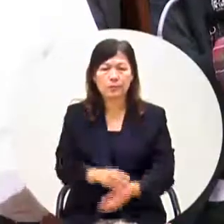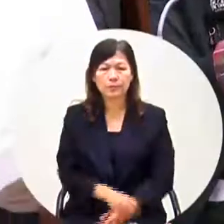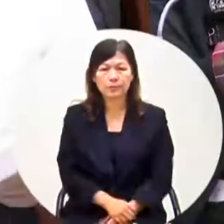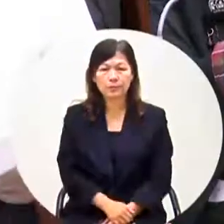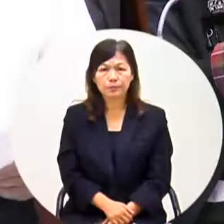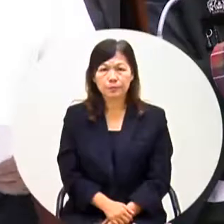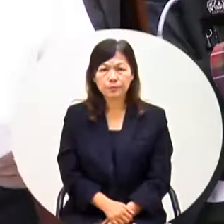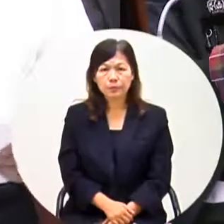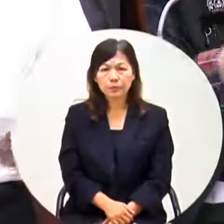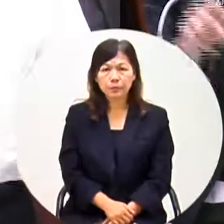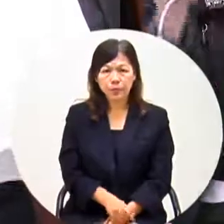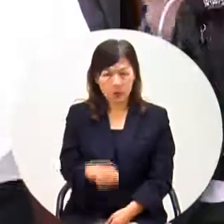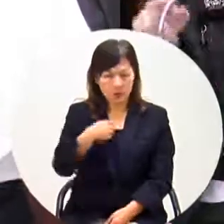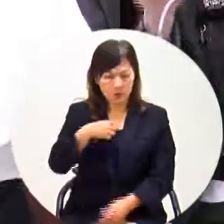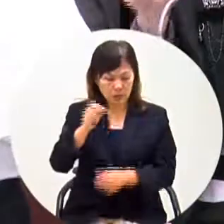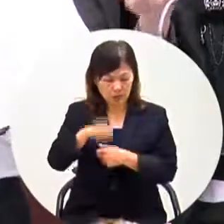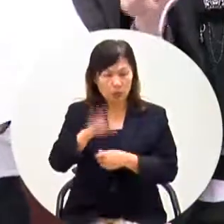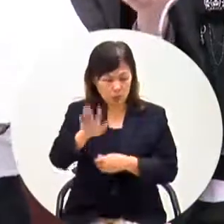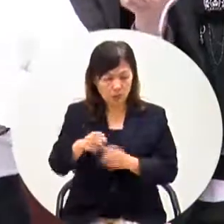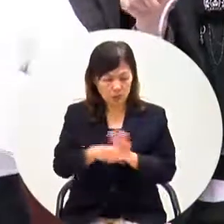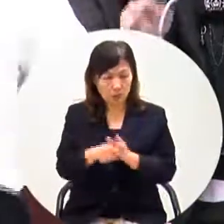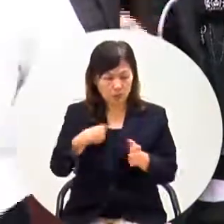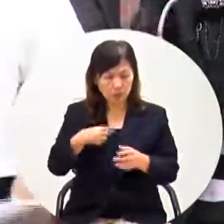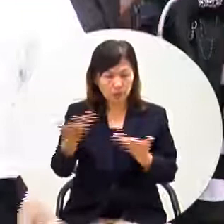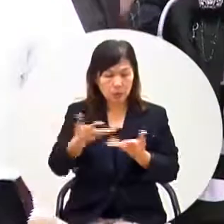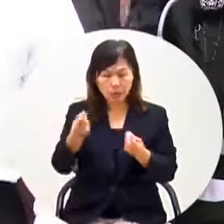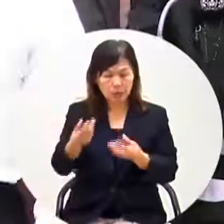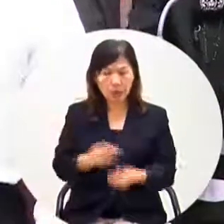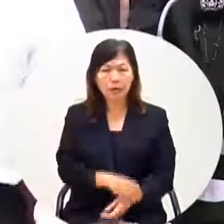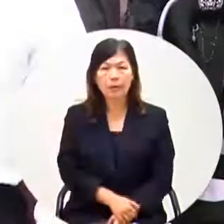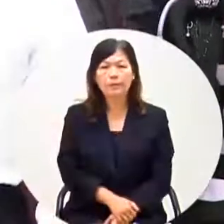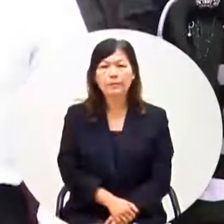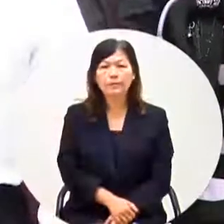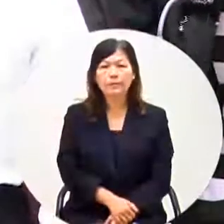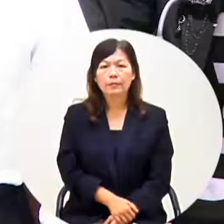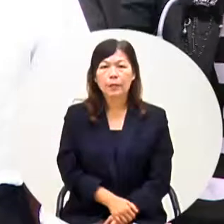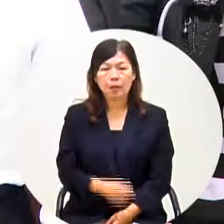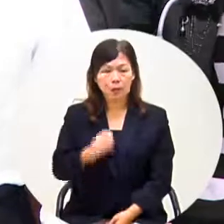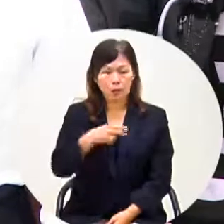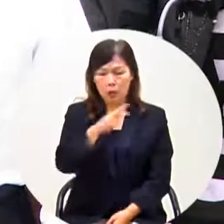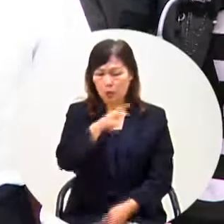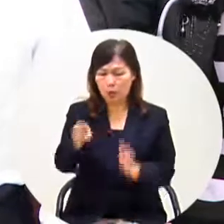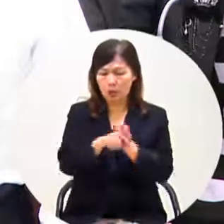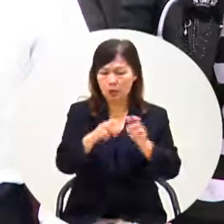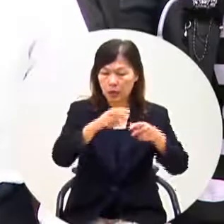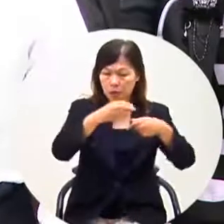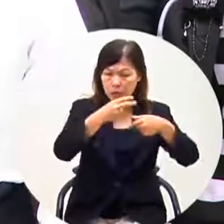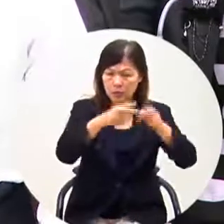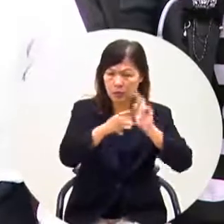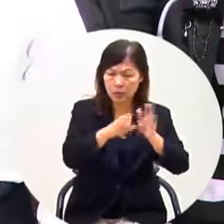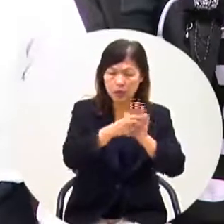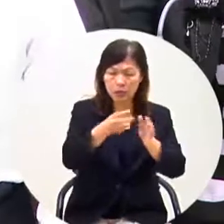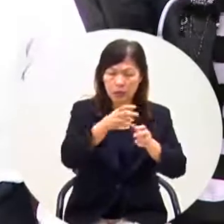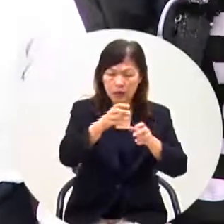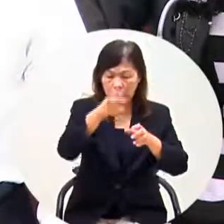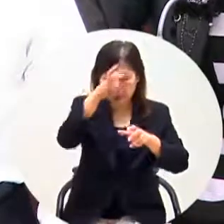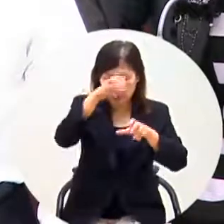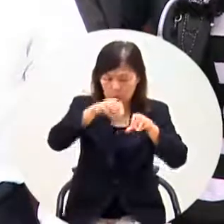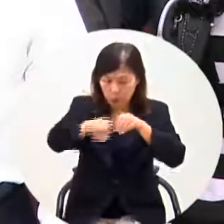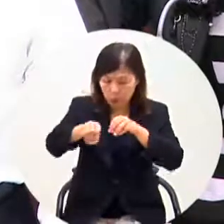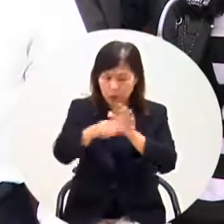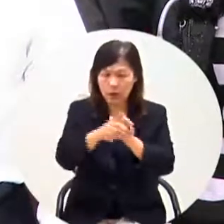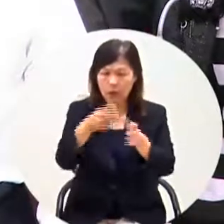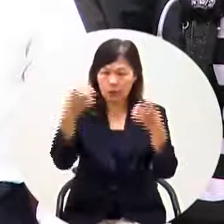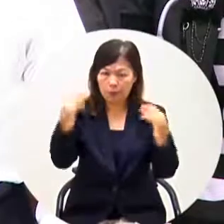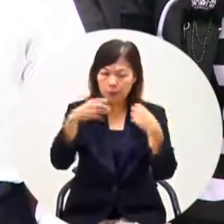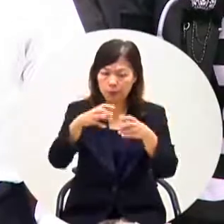哦，这个 OK 没有问题哦。 这个是。 那我就要看看我们的仁武分局是怎么样执行辖区里面的大社